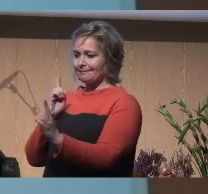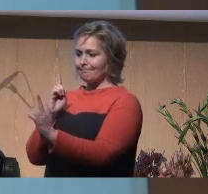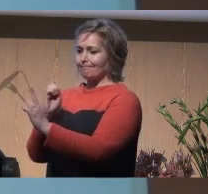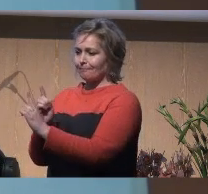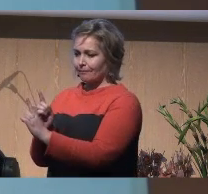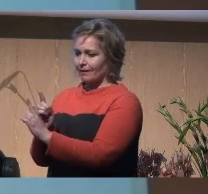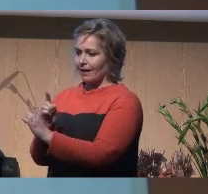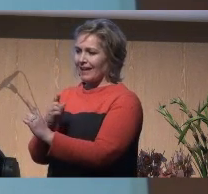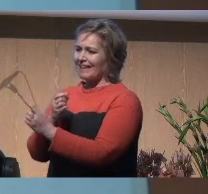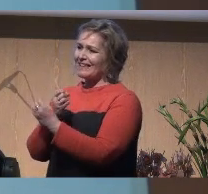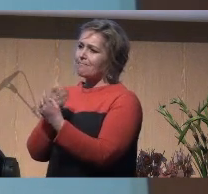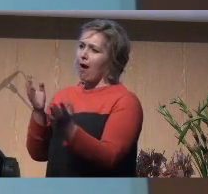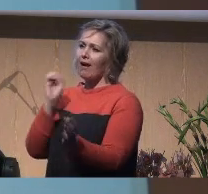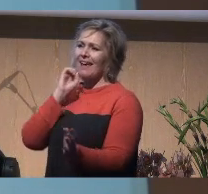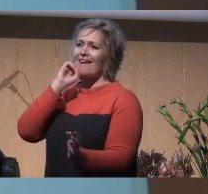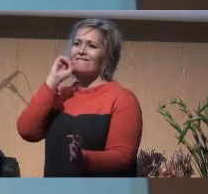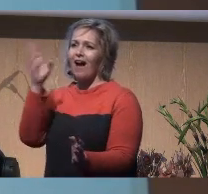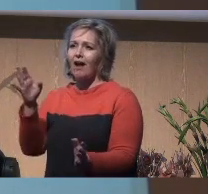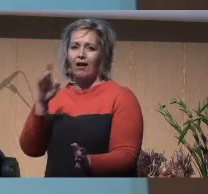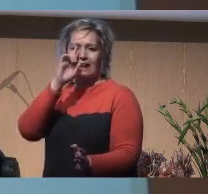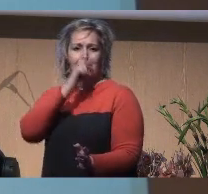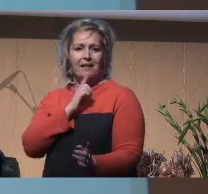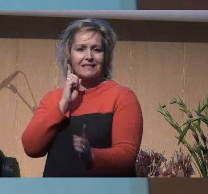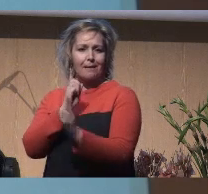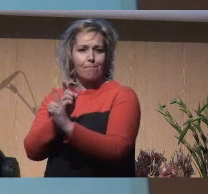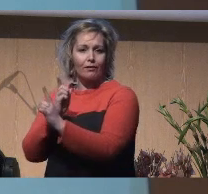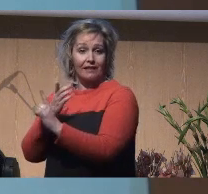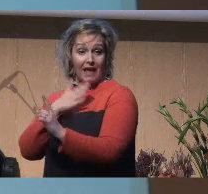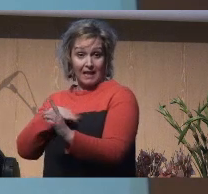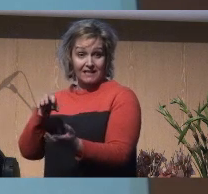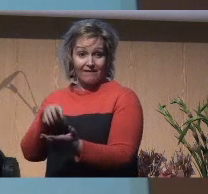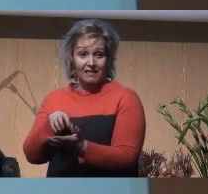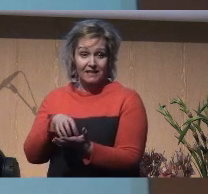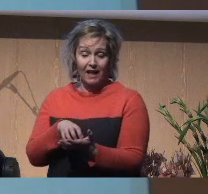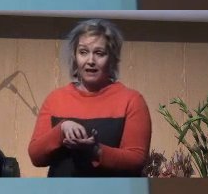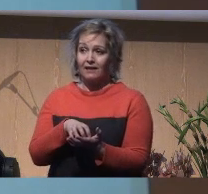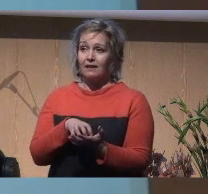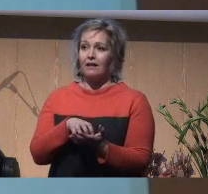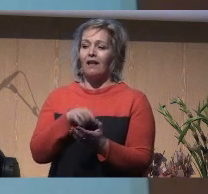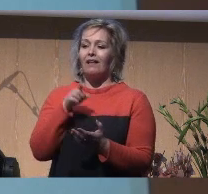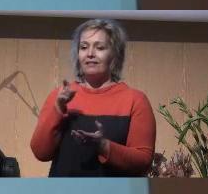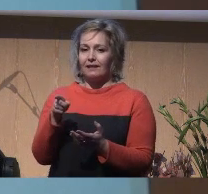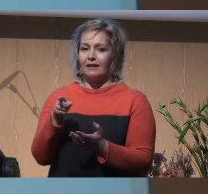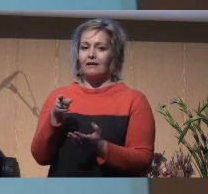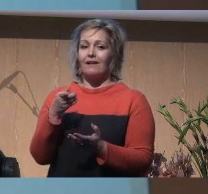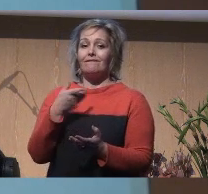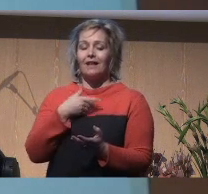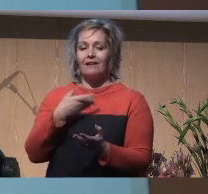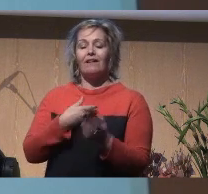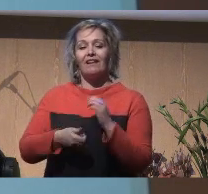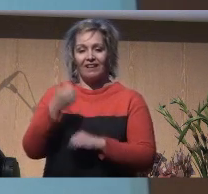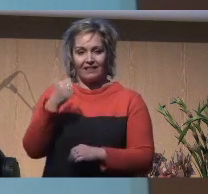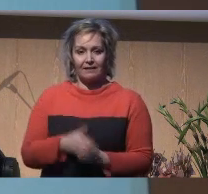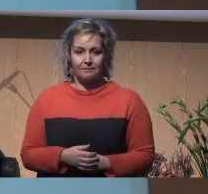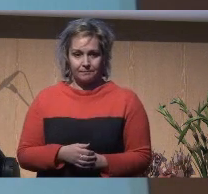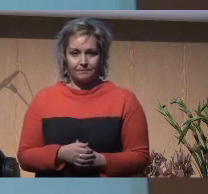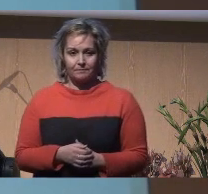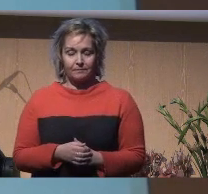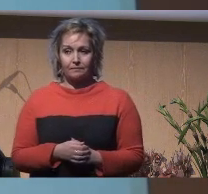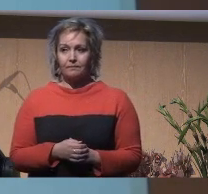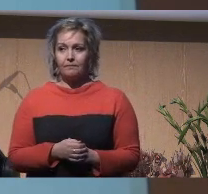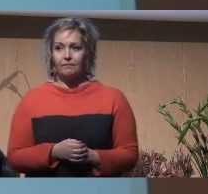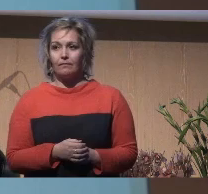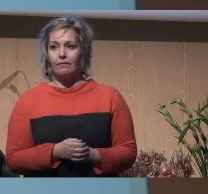de mange hverdagslige menneskemøtene i helsevesenet, er usedvanlig viktig.